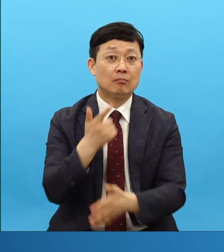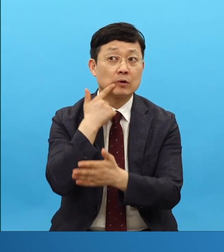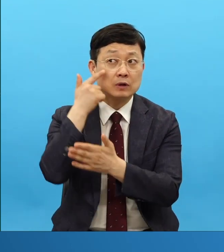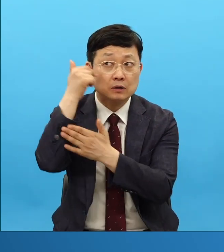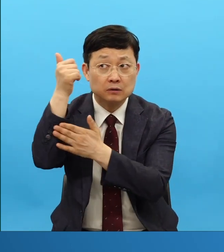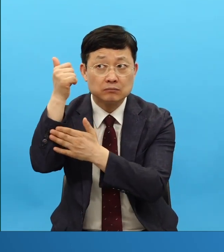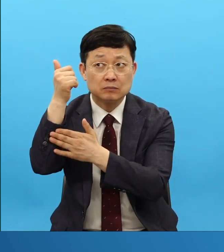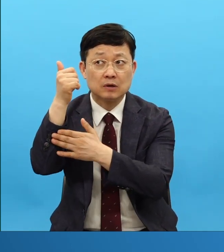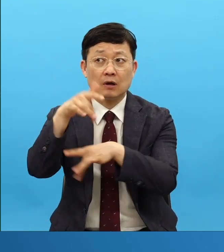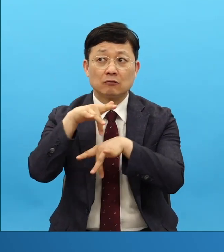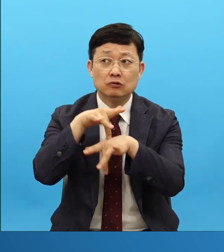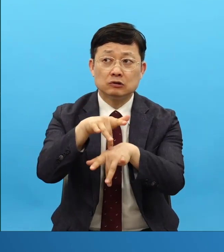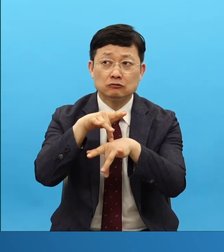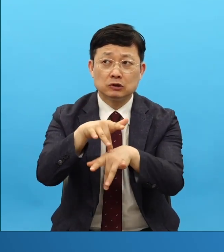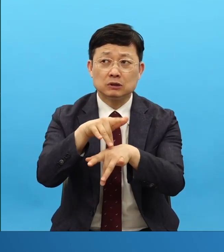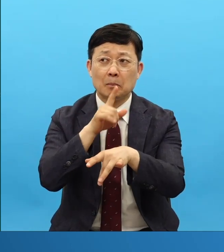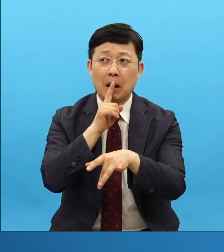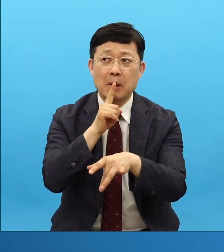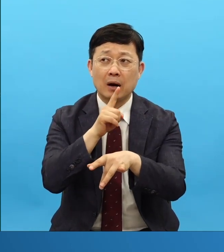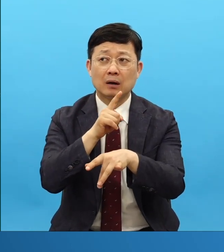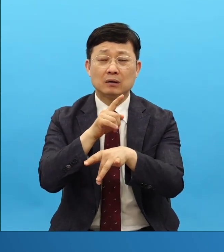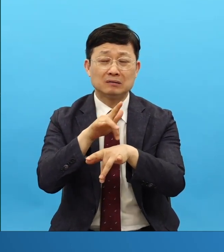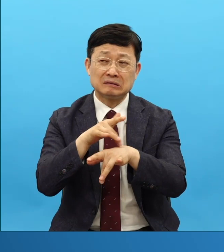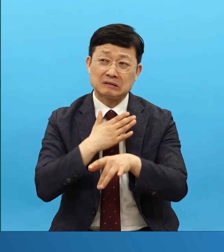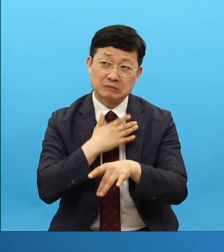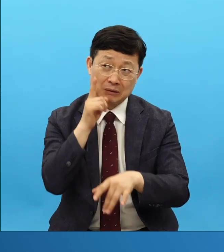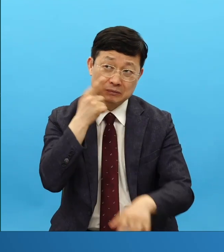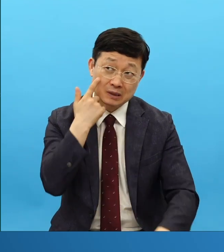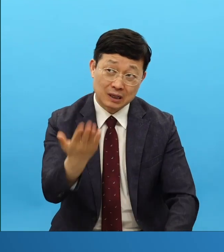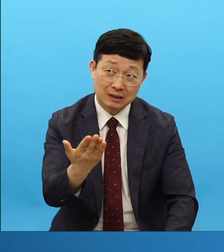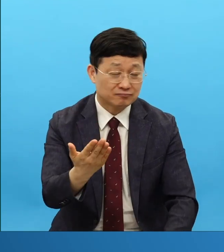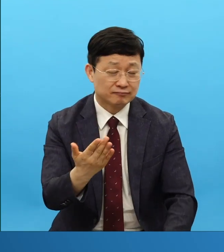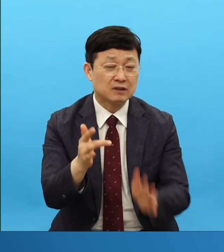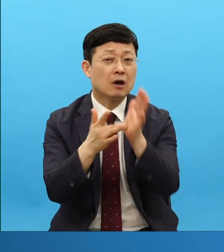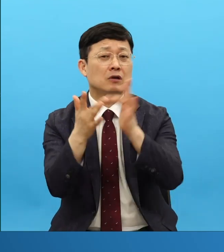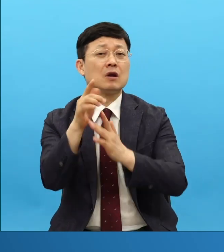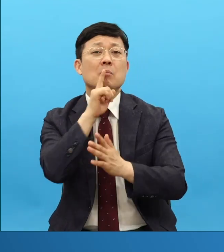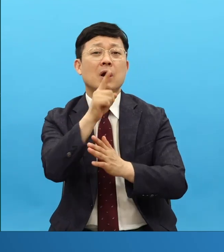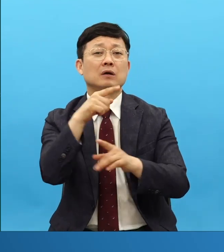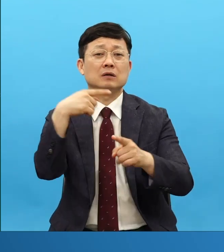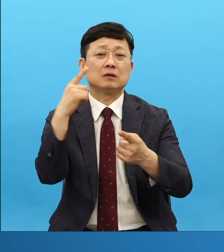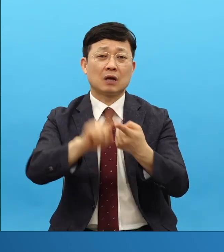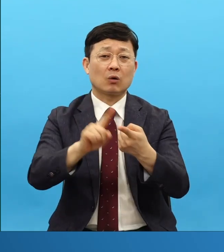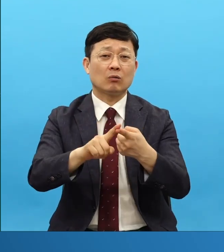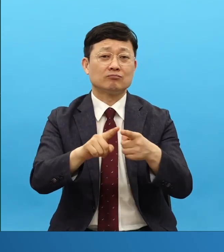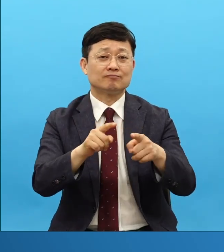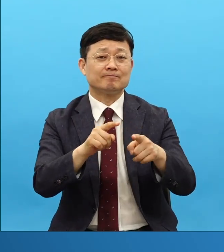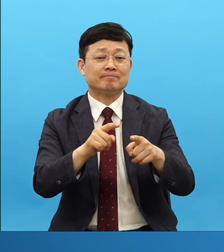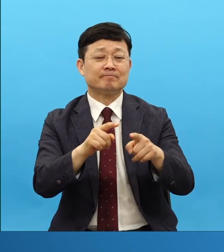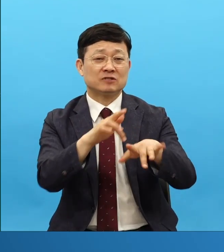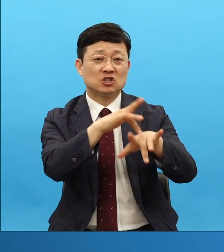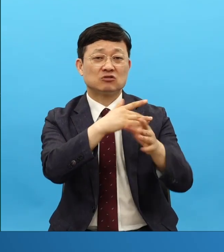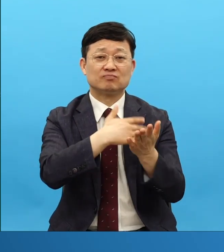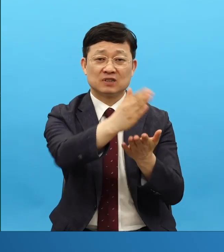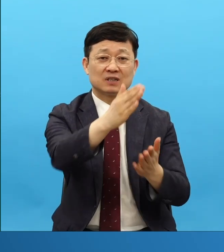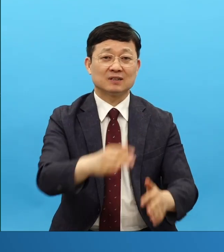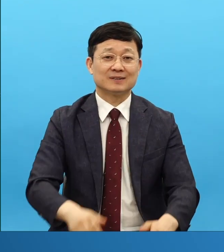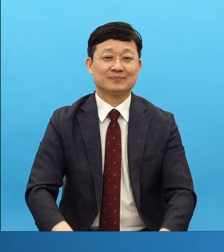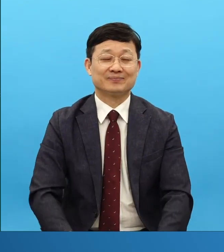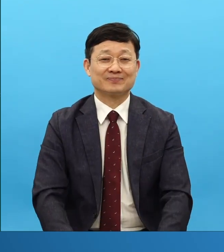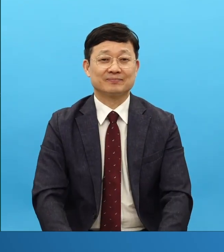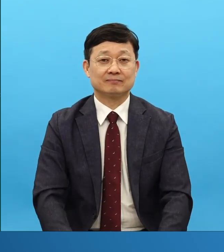뜨는데 귀신 문화 예수님이 하셨어요. 귀신 쫓아내라고. So many pastors fear the word demon, 그렇죠. but Jesus spoke of this. 저